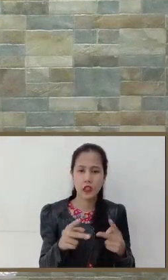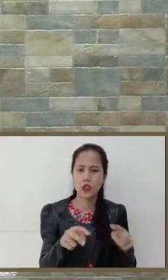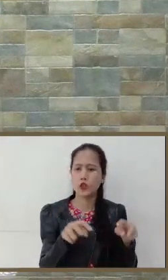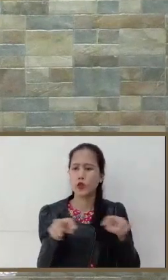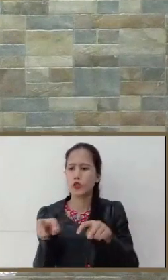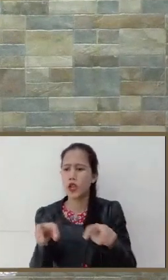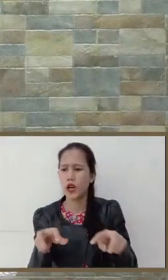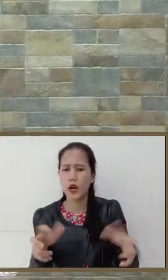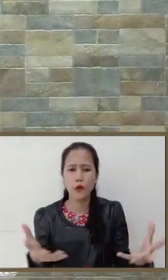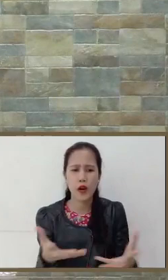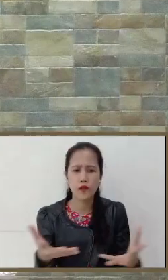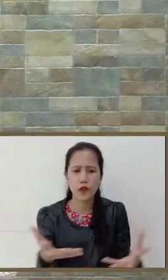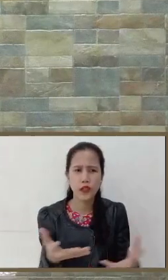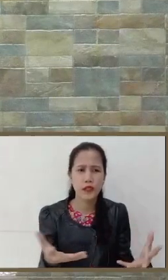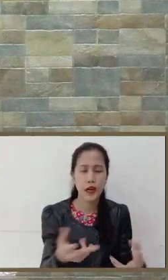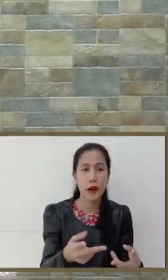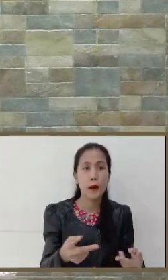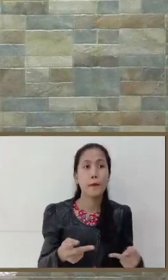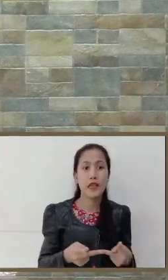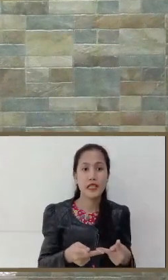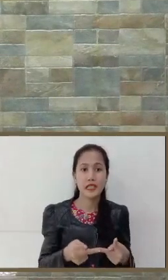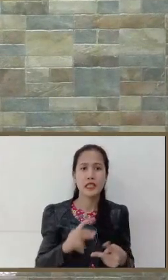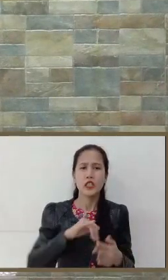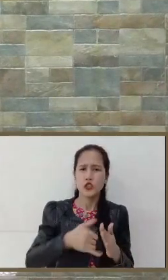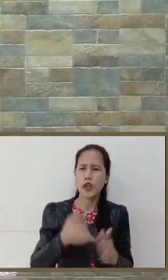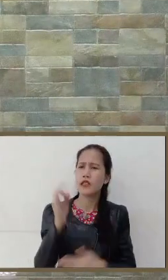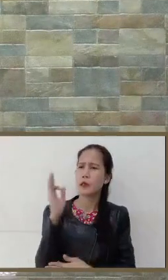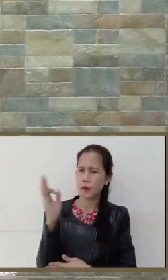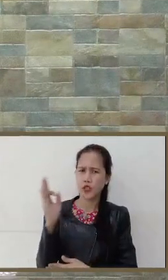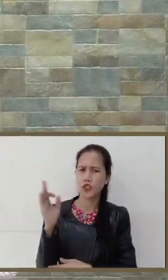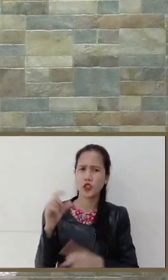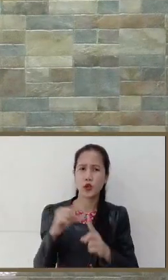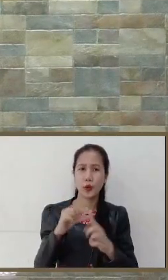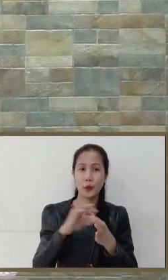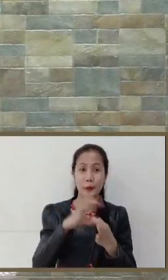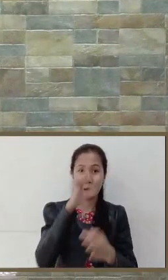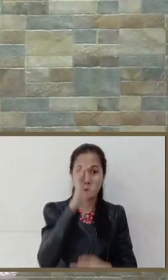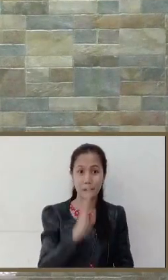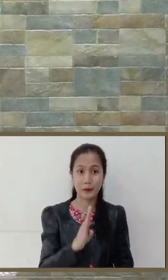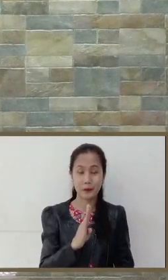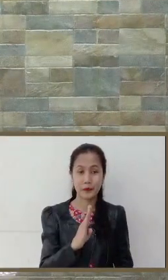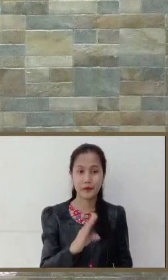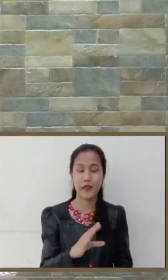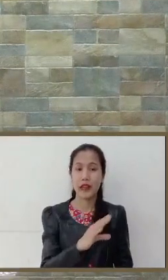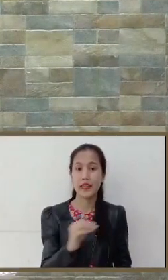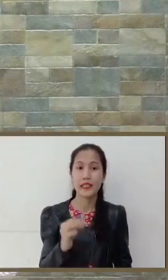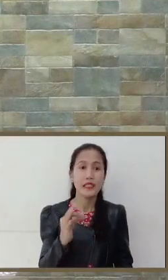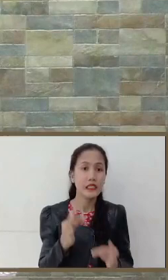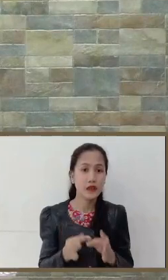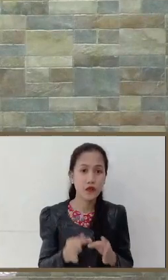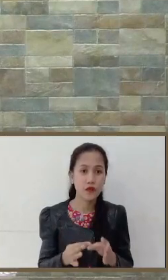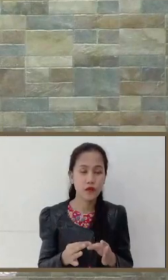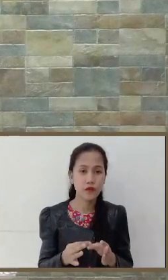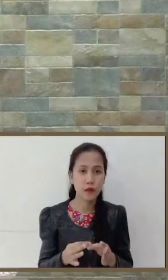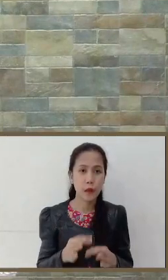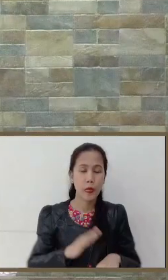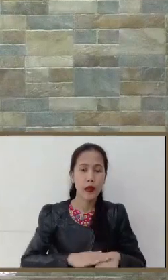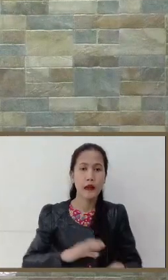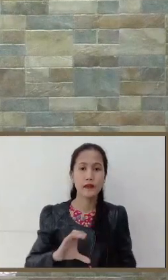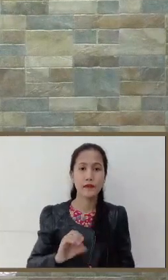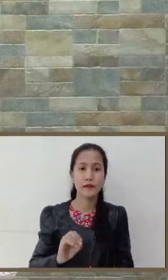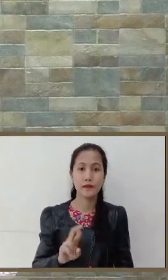iba't ibang lugar just to preach the word of God, just to proclaim the gospel. At yung siya po ay nasa Corinto,